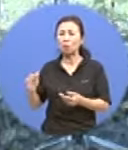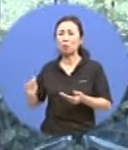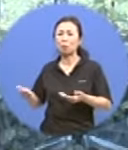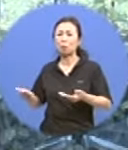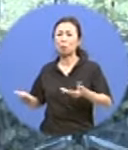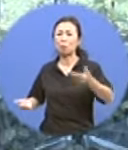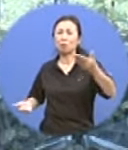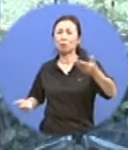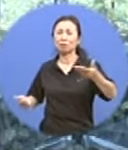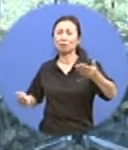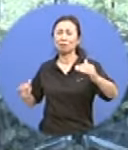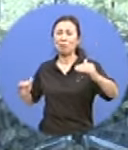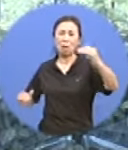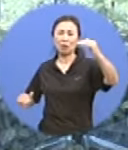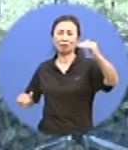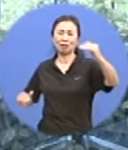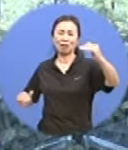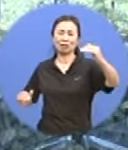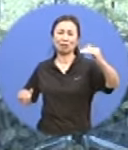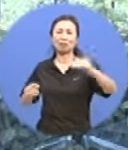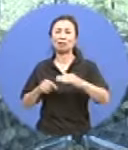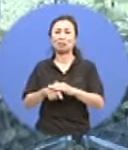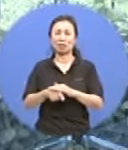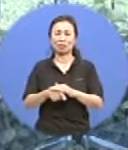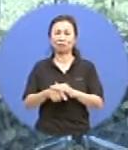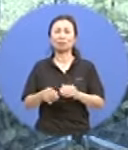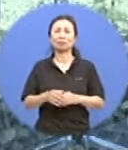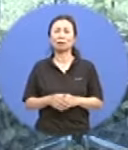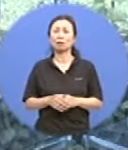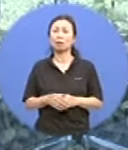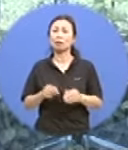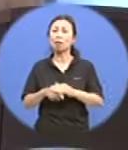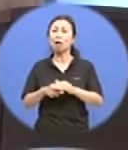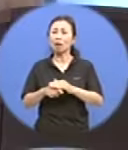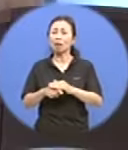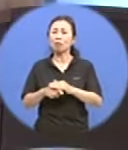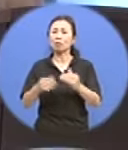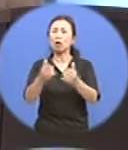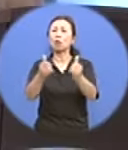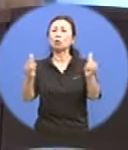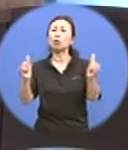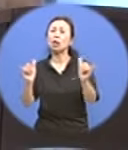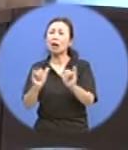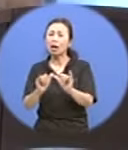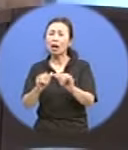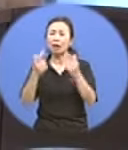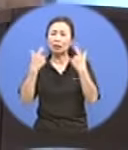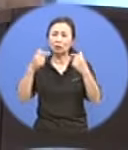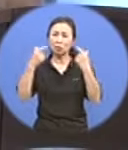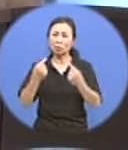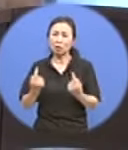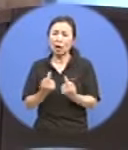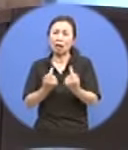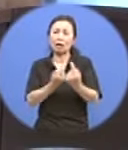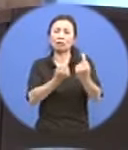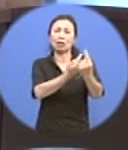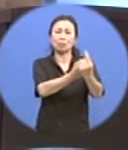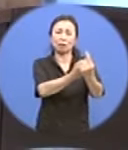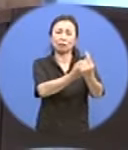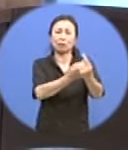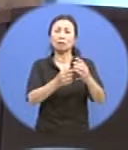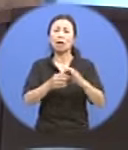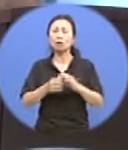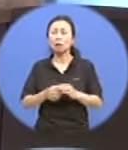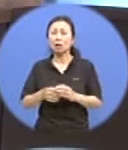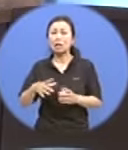をどんどん上げていって、それはあの世の中やっぱ変化していますから、 はい、 自分たちが最初に作ったやつで終わりっていうんじゃなし